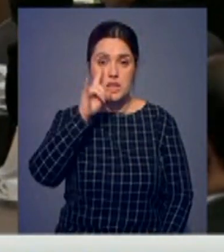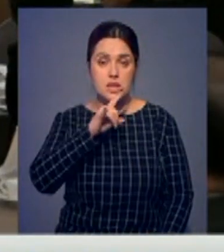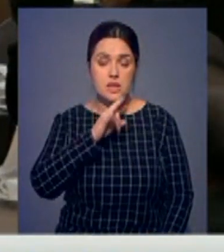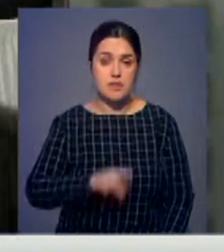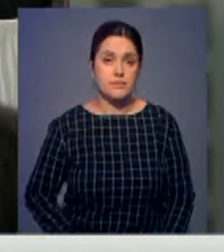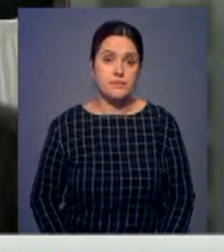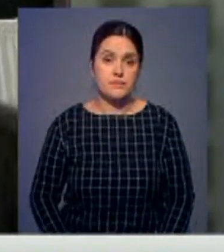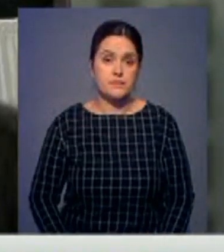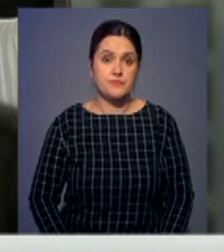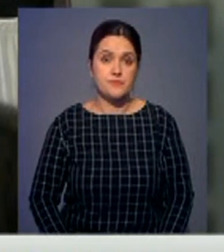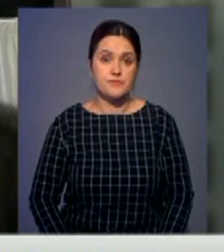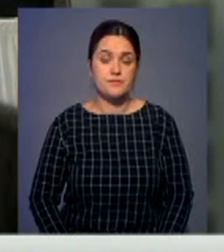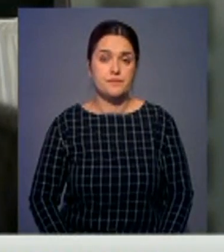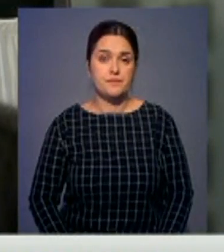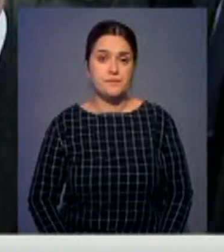Казахстан.